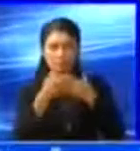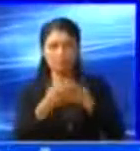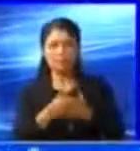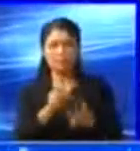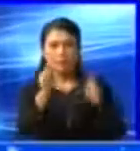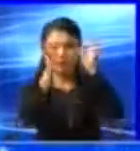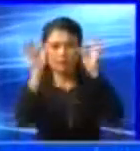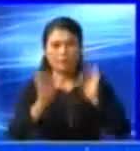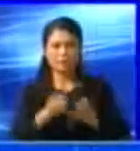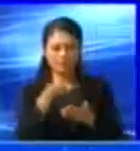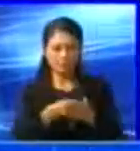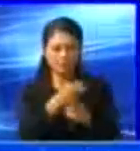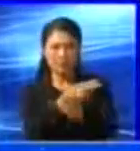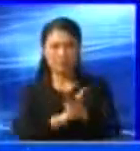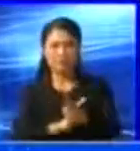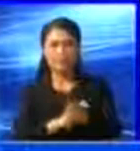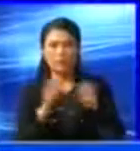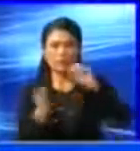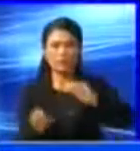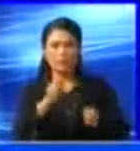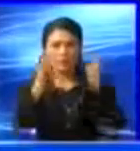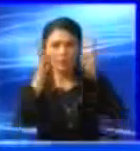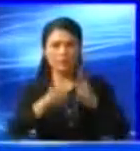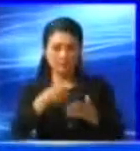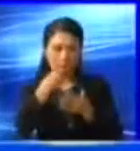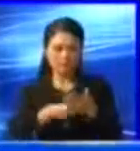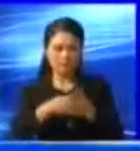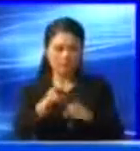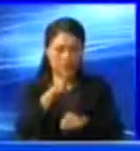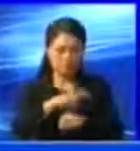របខ័ណ្ឌហិរញ្ញប្បទានប្រែប្រួលអាកាសធាតុដែលជាឯកសារគន្លឹះរបស់